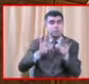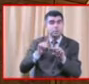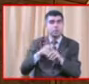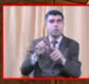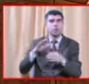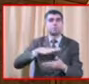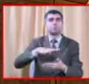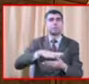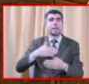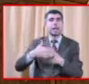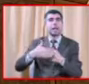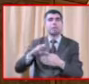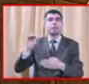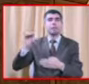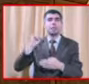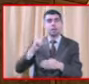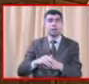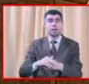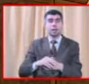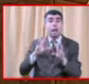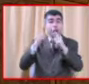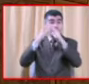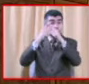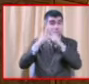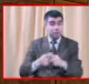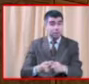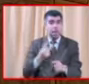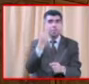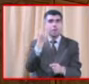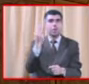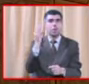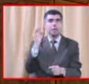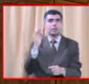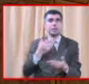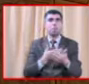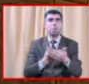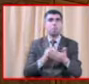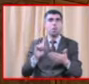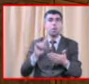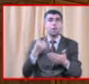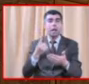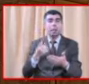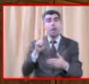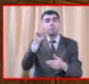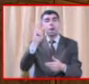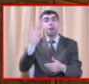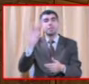الهرويين. هذه اتفاقية الكلفة الإجمالية ديالها 230 مليون درهم، منها 150 مليون درهم